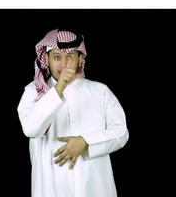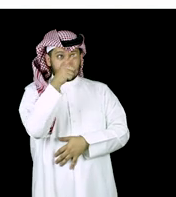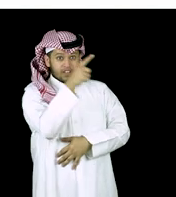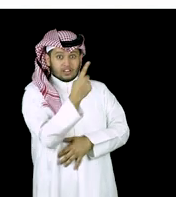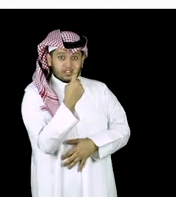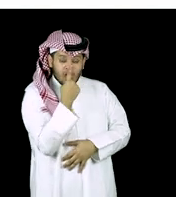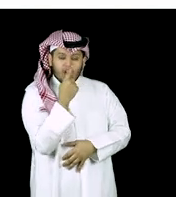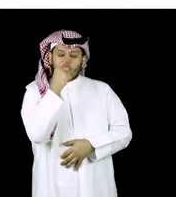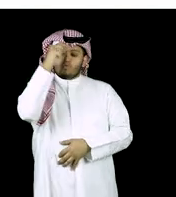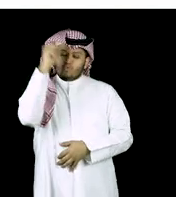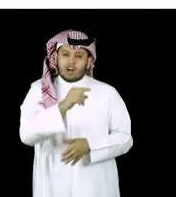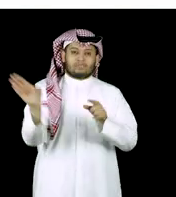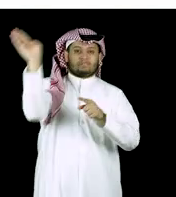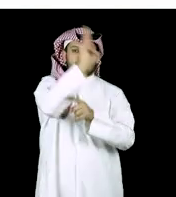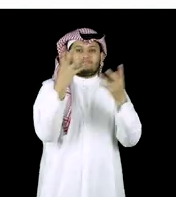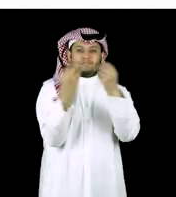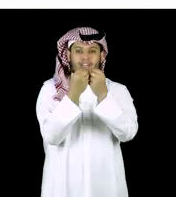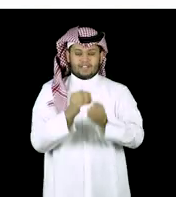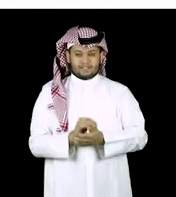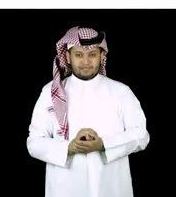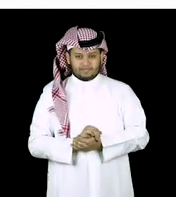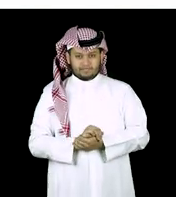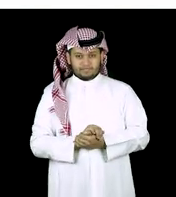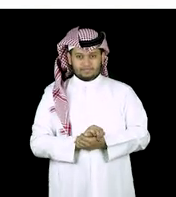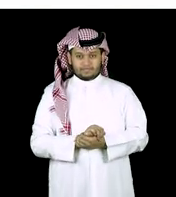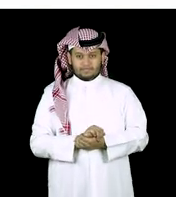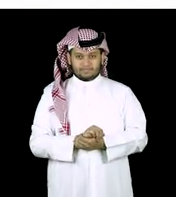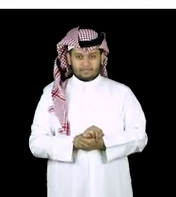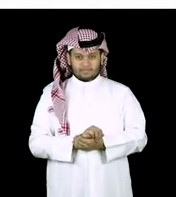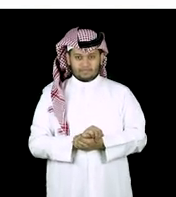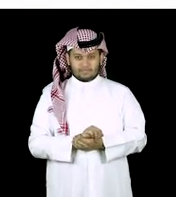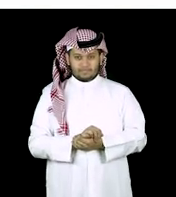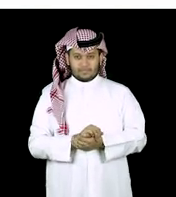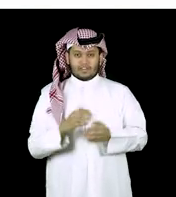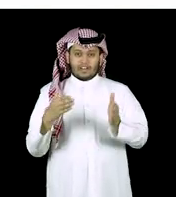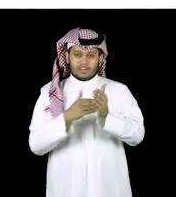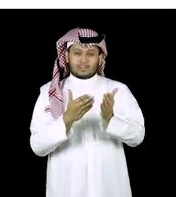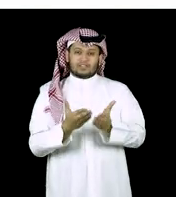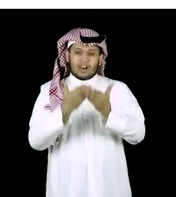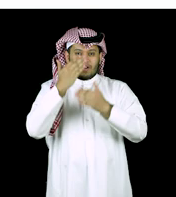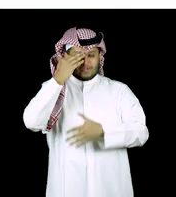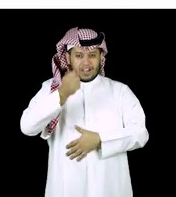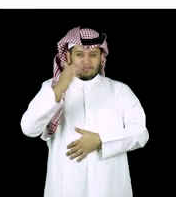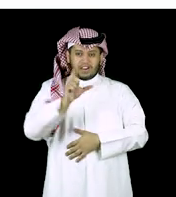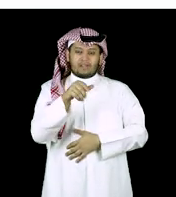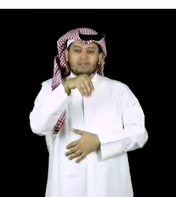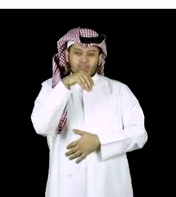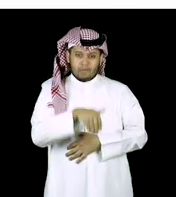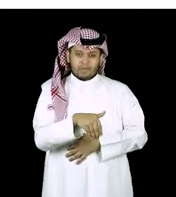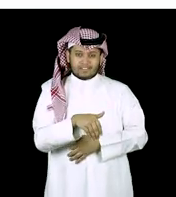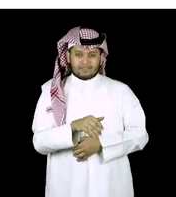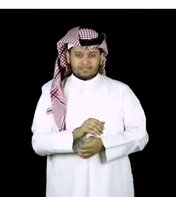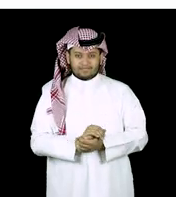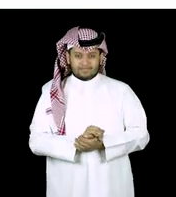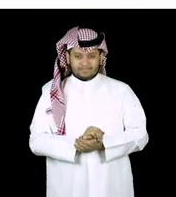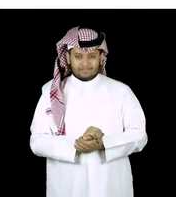إيجاد ولي الأمر. وصلى الله وسلم على نبينا محمد.